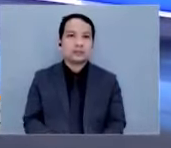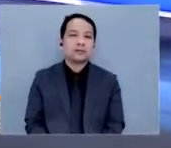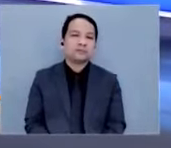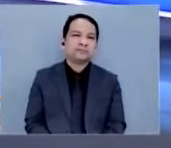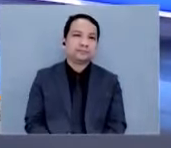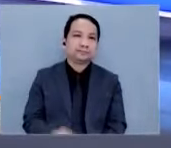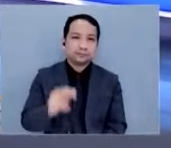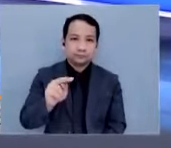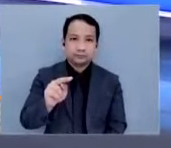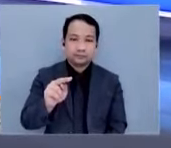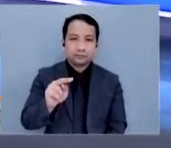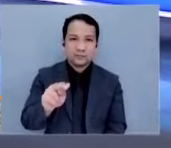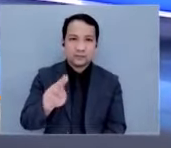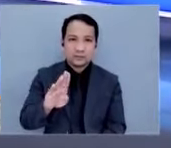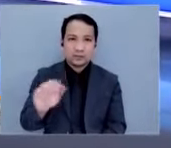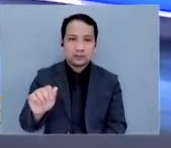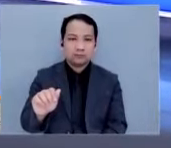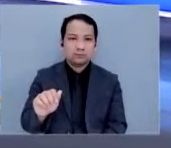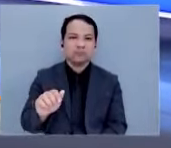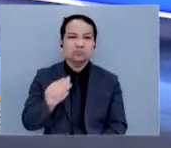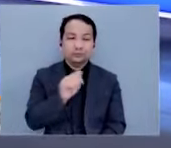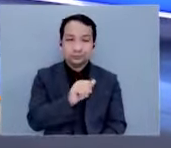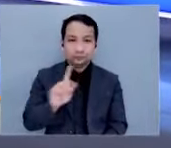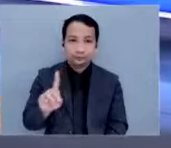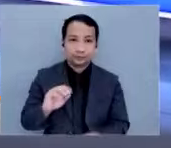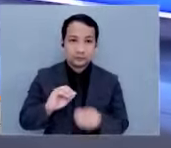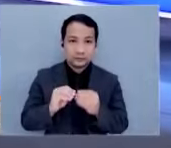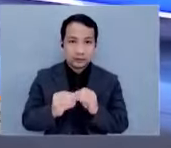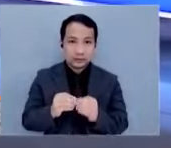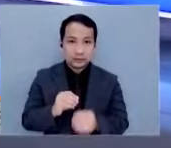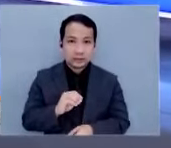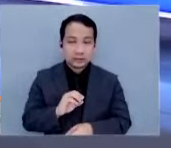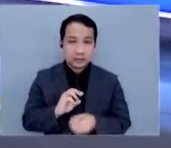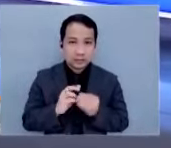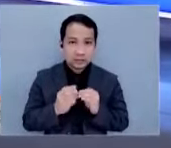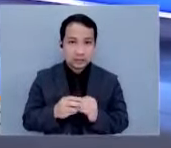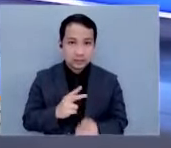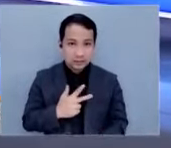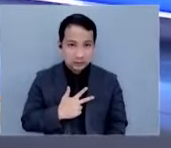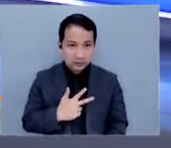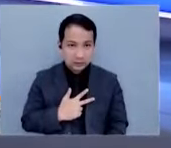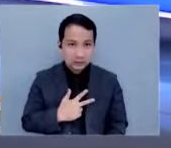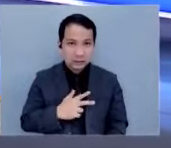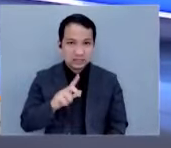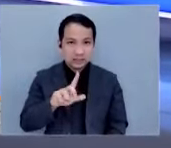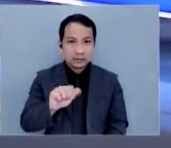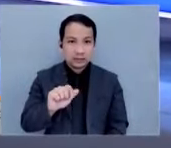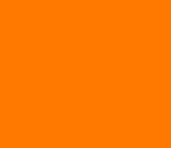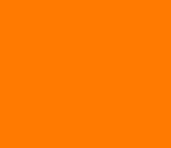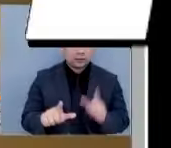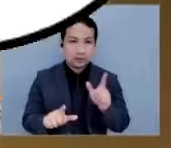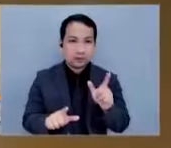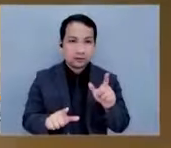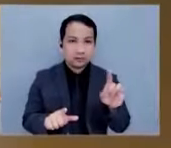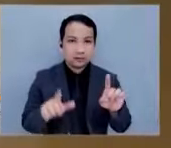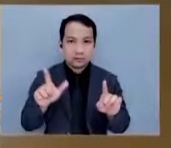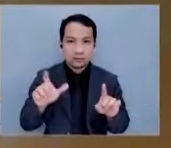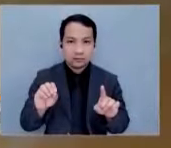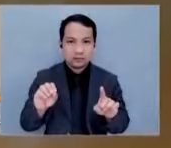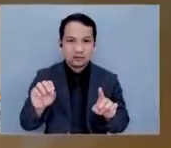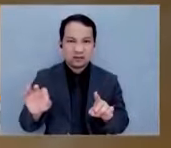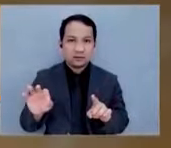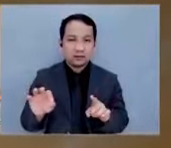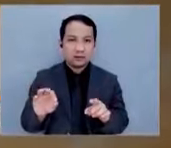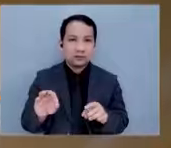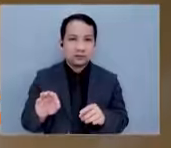Sa NBA, dominante si Anthony Davis sa panalo ng Los Angeles Lakers kontra Minnesota Timberwolves 120-109. Nagtala si The Brow